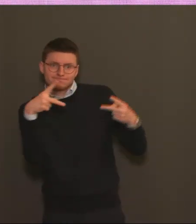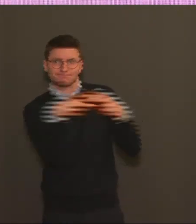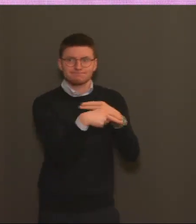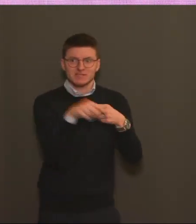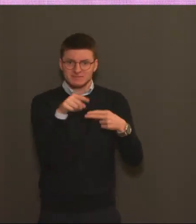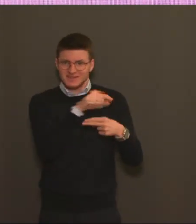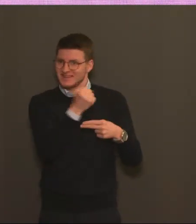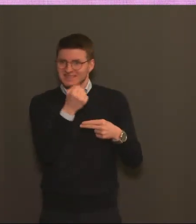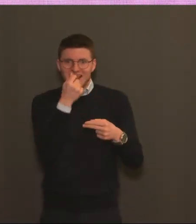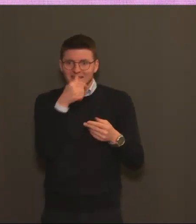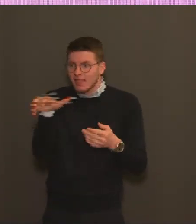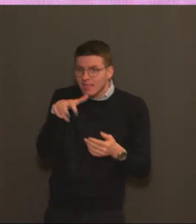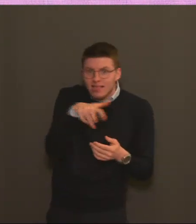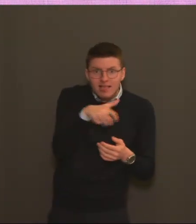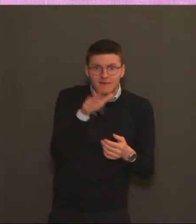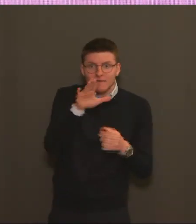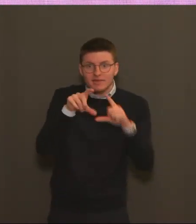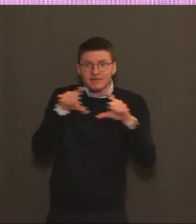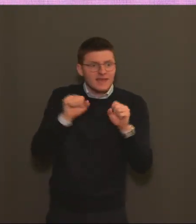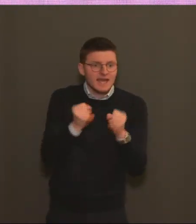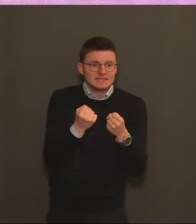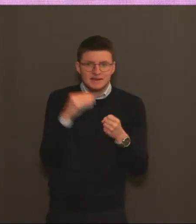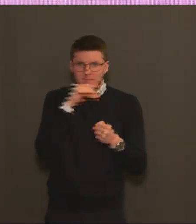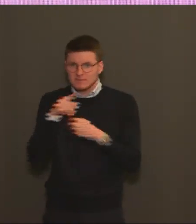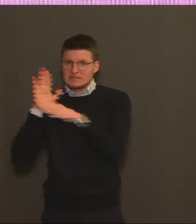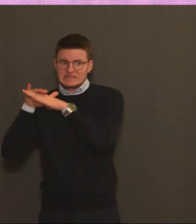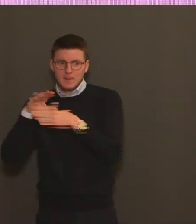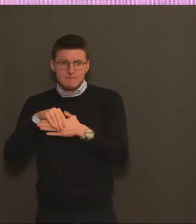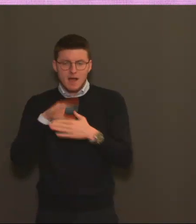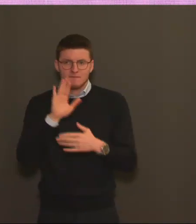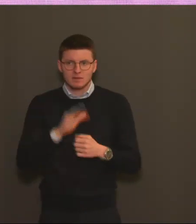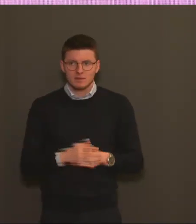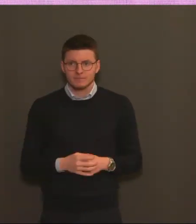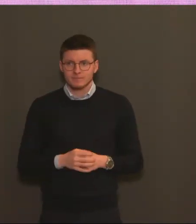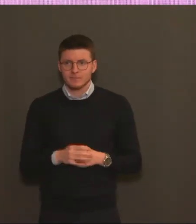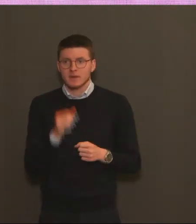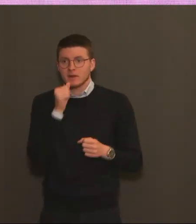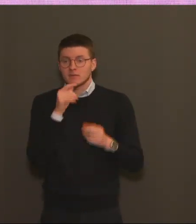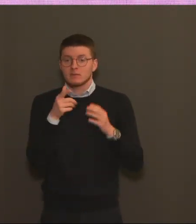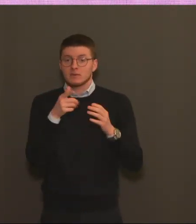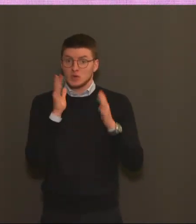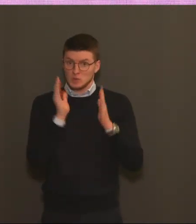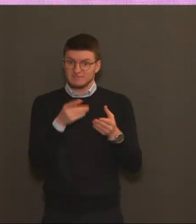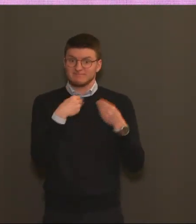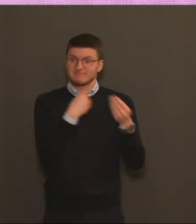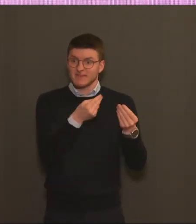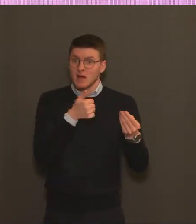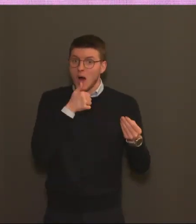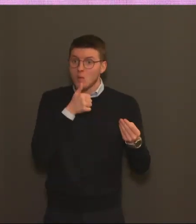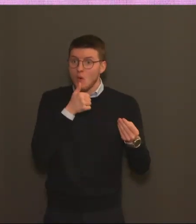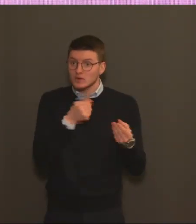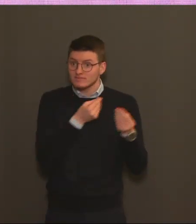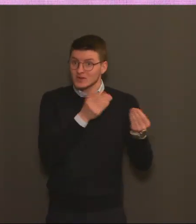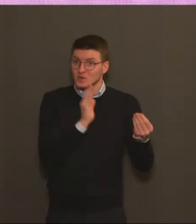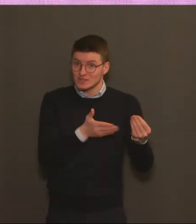geblokkeerd worden. Als je een wachtwoord hebt doorgegeven dat je ook op andere plaatsen gebruikt, verander dit dan